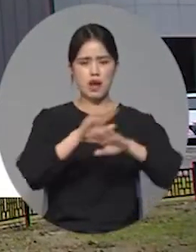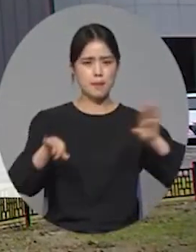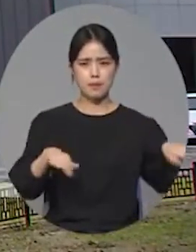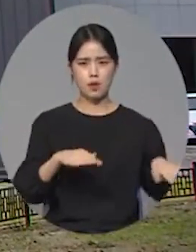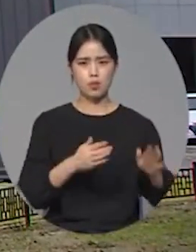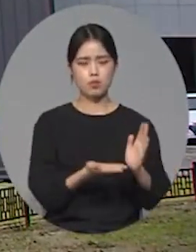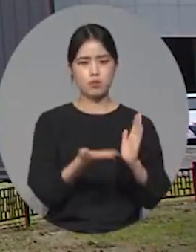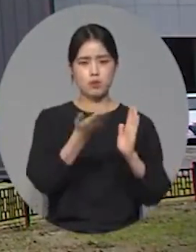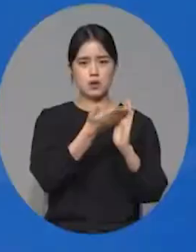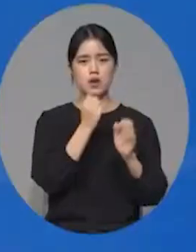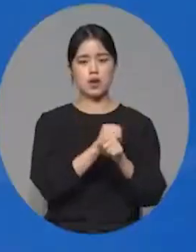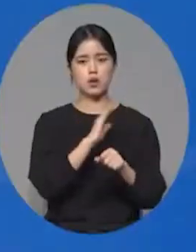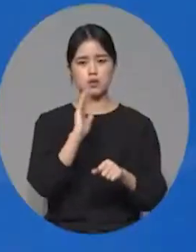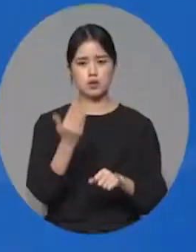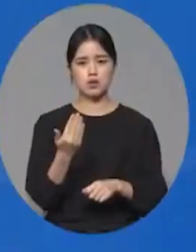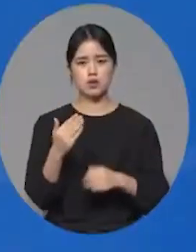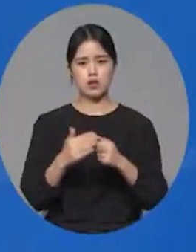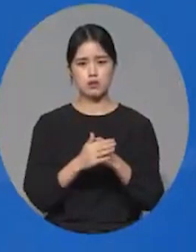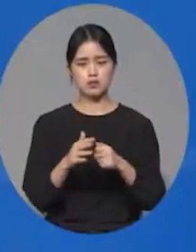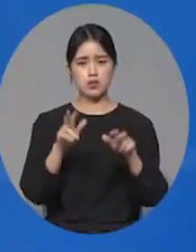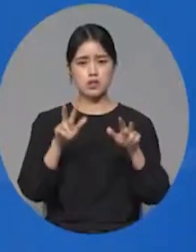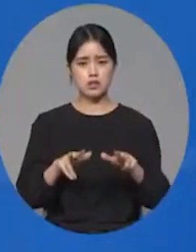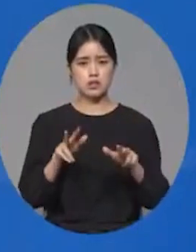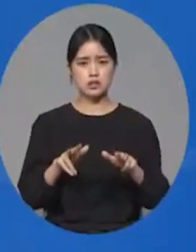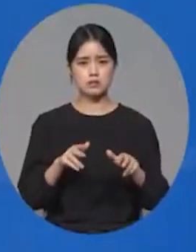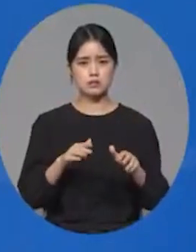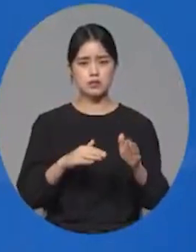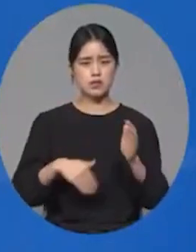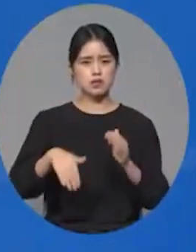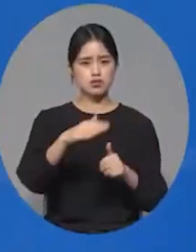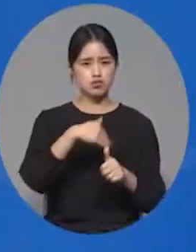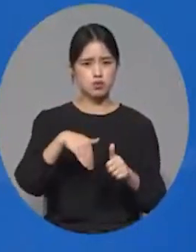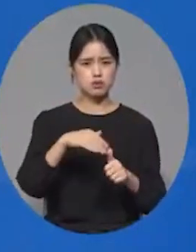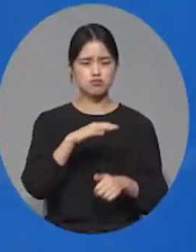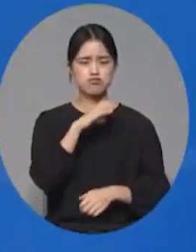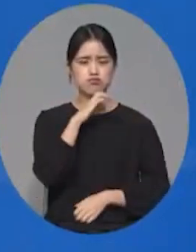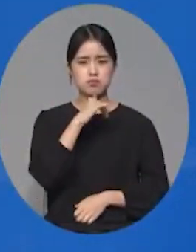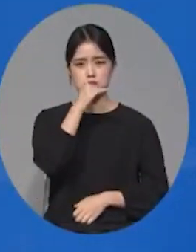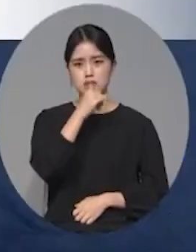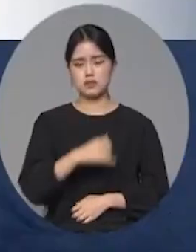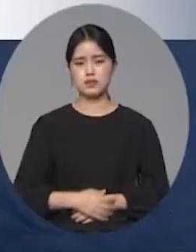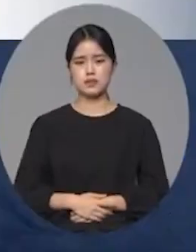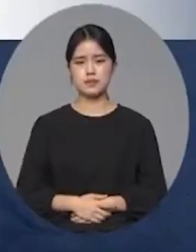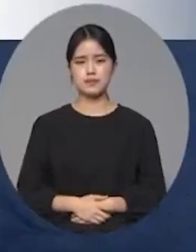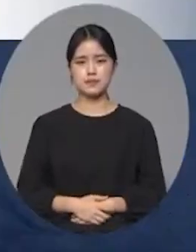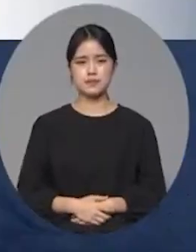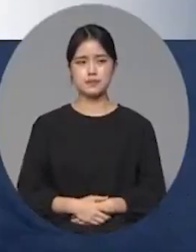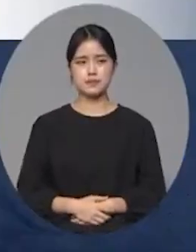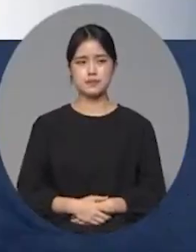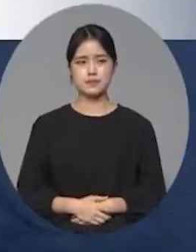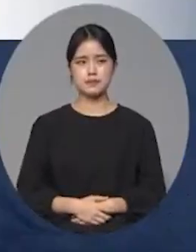이뤄진 인사여서 현직 공무원들 사이에서도 불만의 목소리가 나왔습니다.